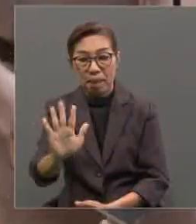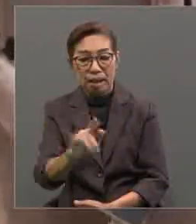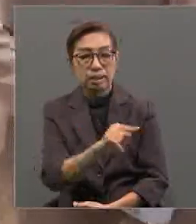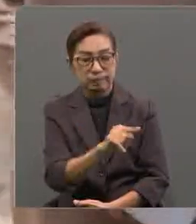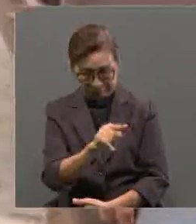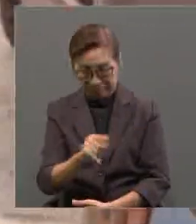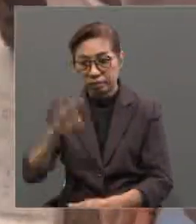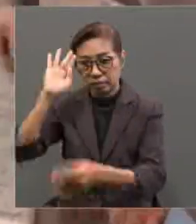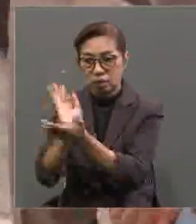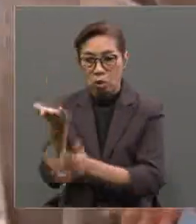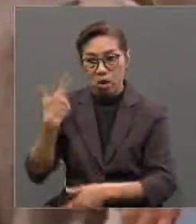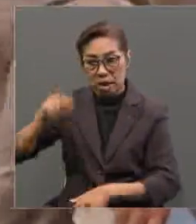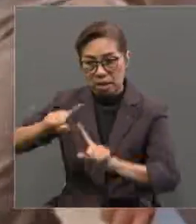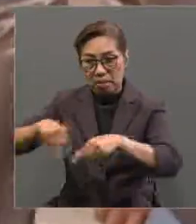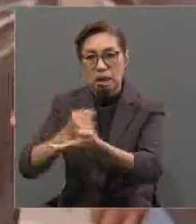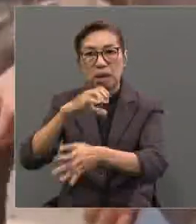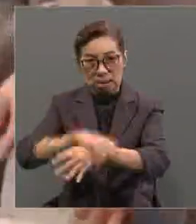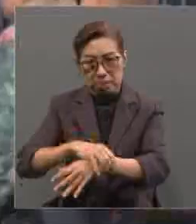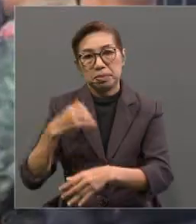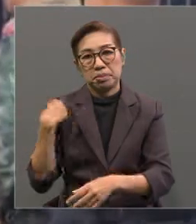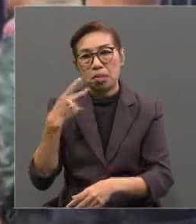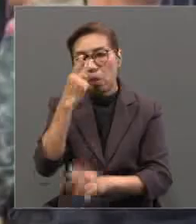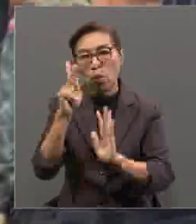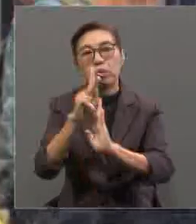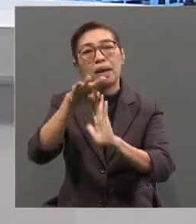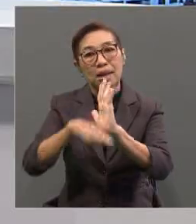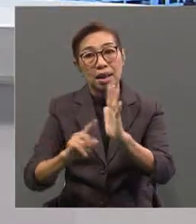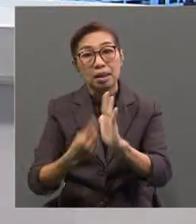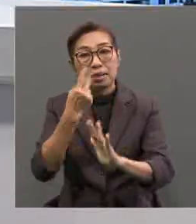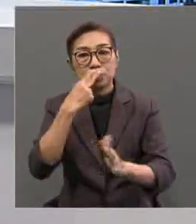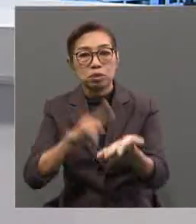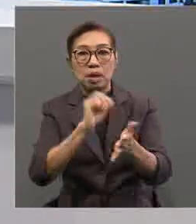อนุมัติขอหมายจับต่อไปนะคะเป็นไปตามขั้นตอนจะเริ่มจากหมายเรียกก่อน